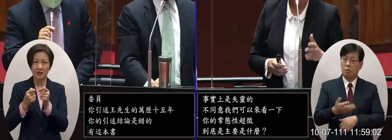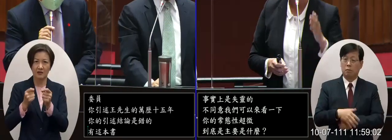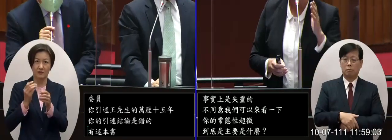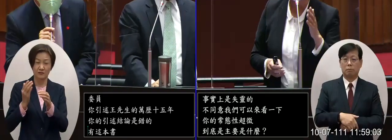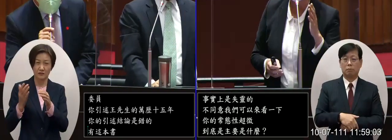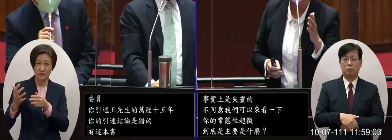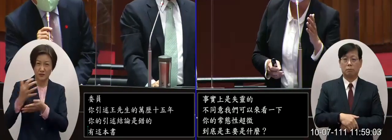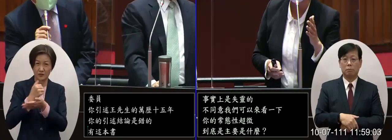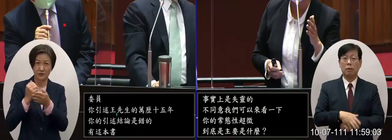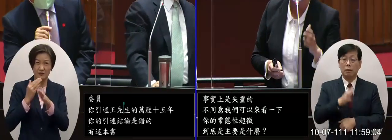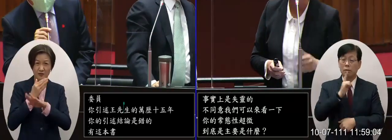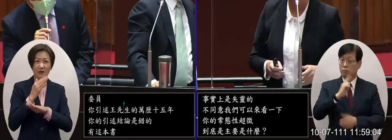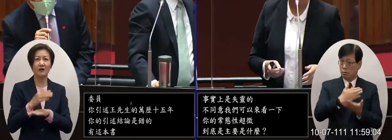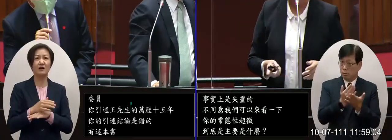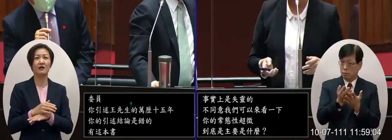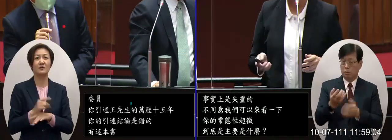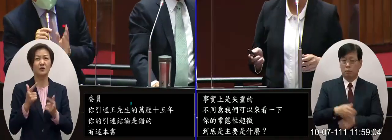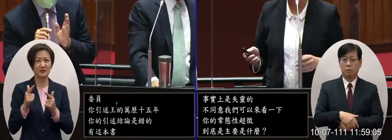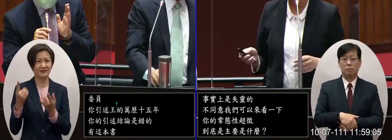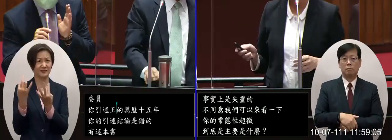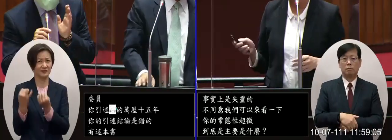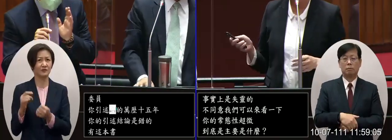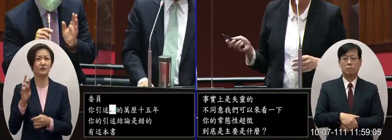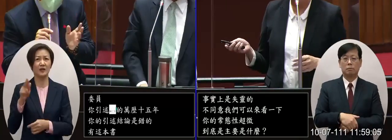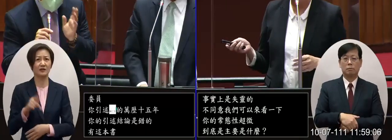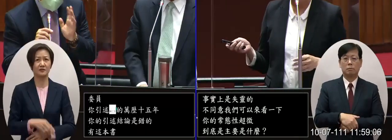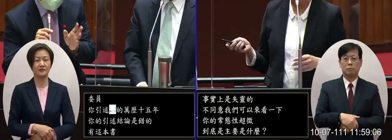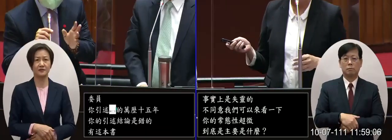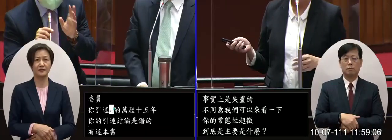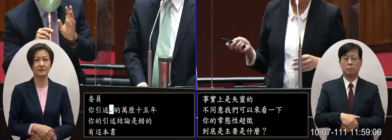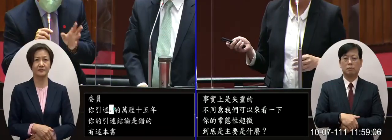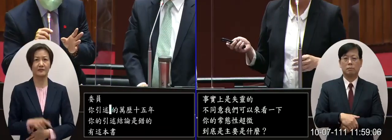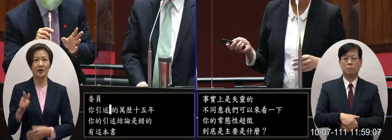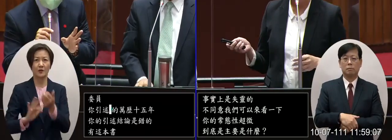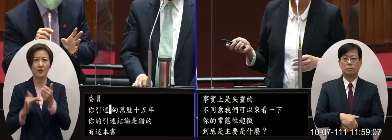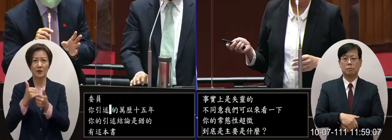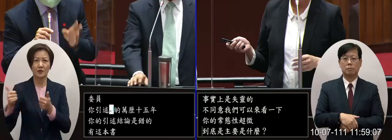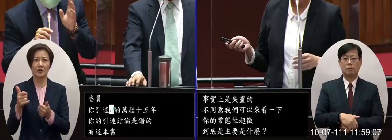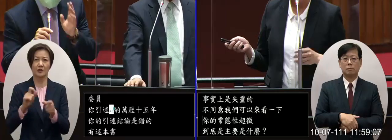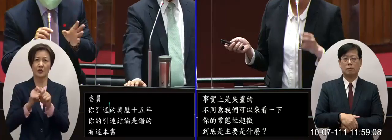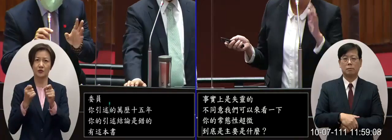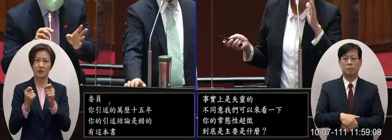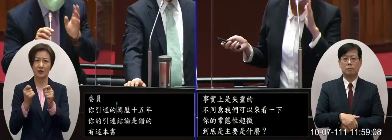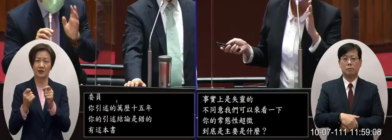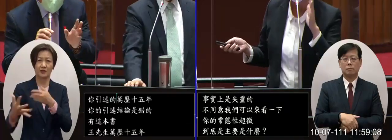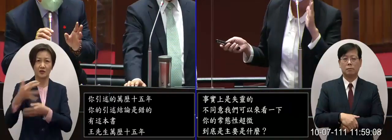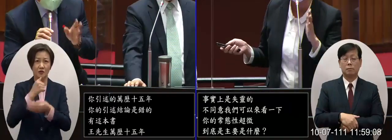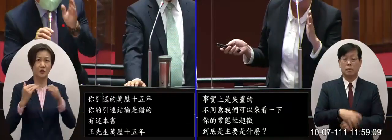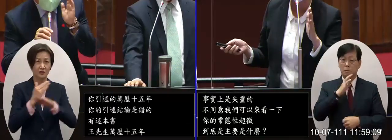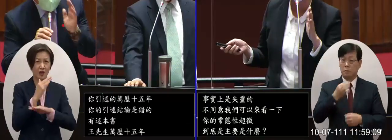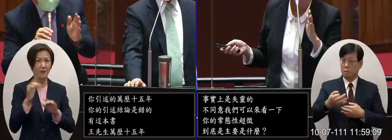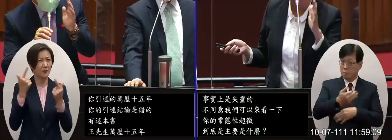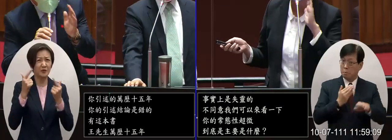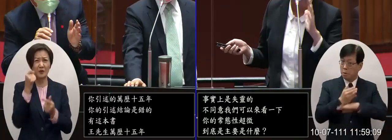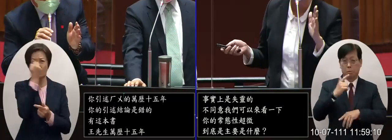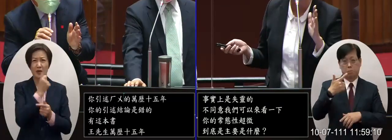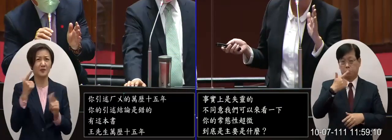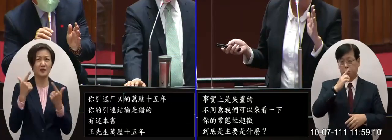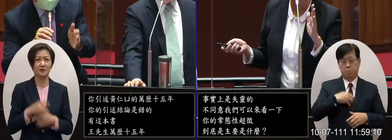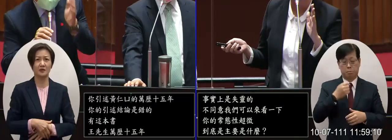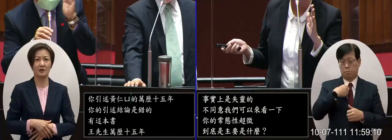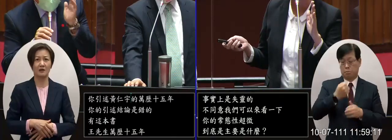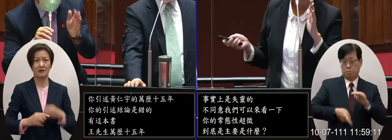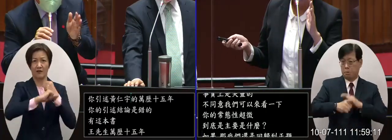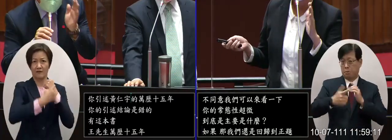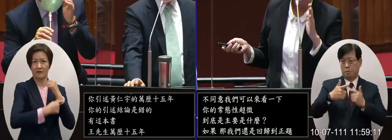字的、啊。 到底是哪一种超增？ 委员。你不要把超征当作一种罪恶，所有的税收都 是 依法征